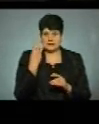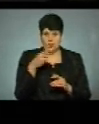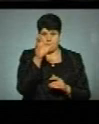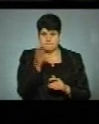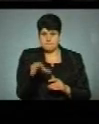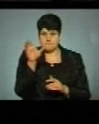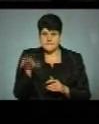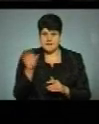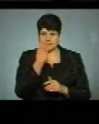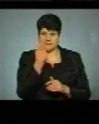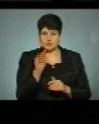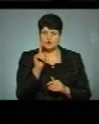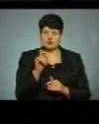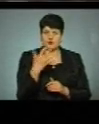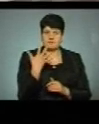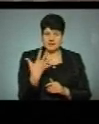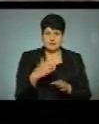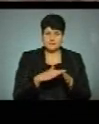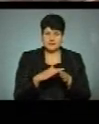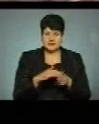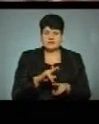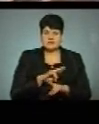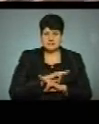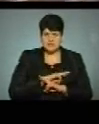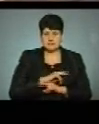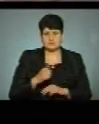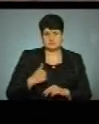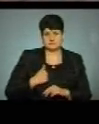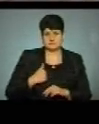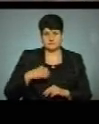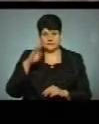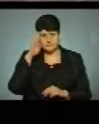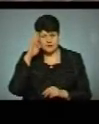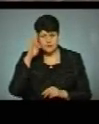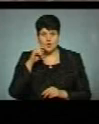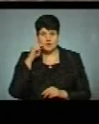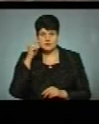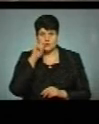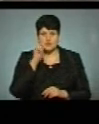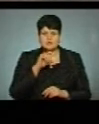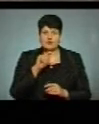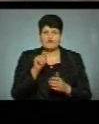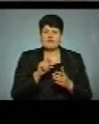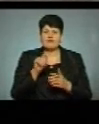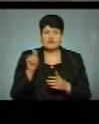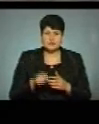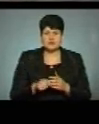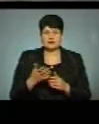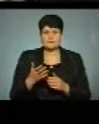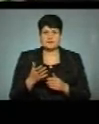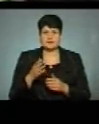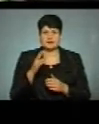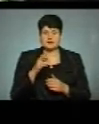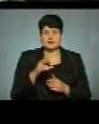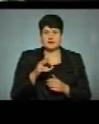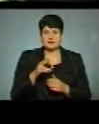плитах стели викарбовані 105 прізвищ загиблих бійців російсько-української війни з Тернопільської області. Автор проєкту – український архітектор